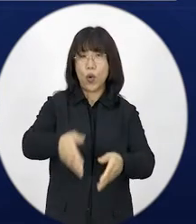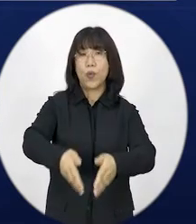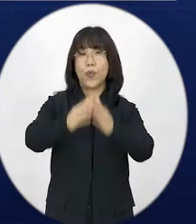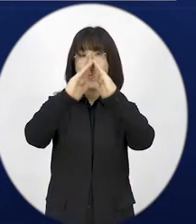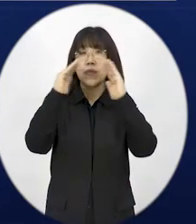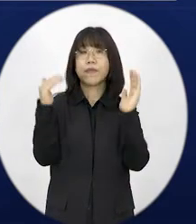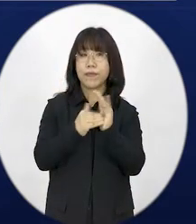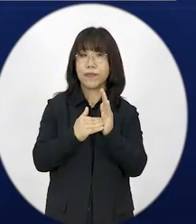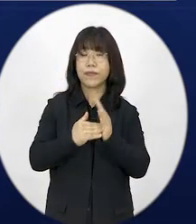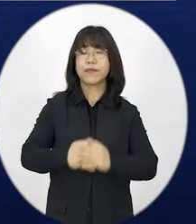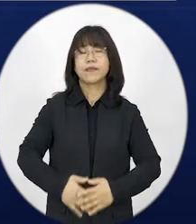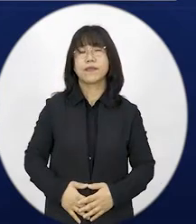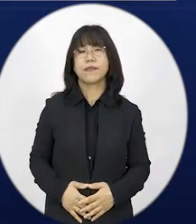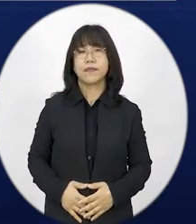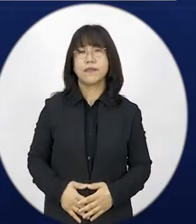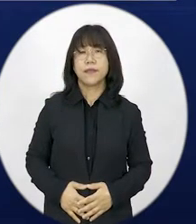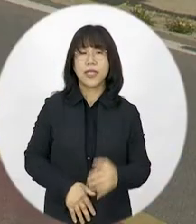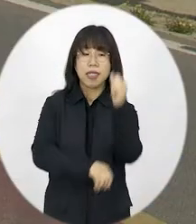105개를 설치했습니다.